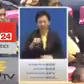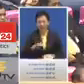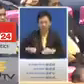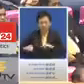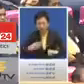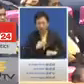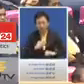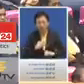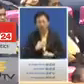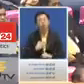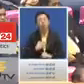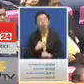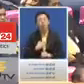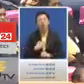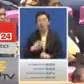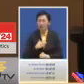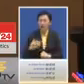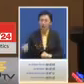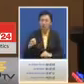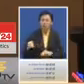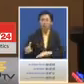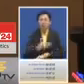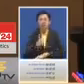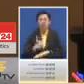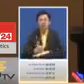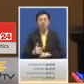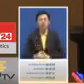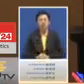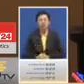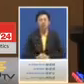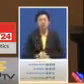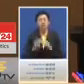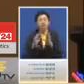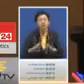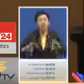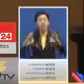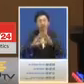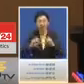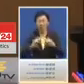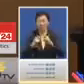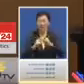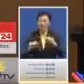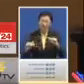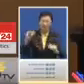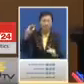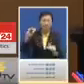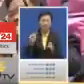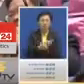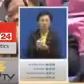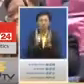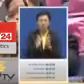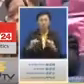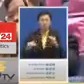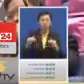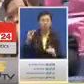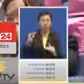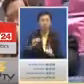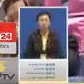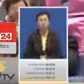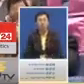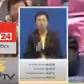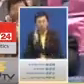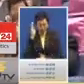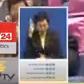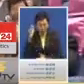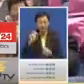ากินแย่งชิงอำนาจทางการเมืองพื้นฐานจริงๆมันคือความเหลื่อมล้ำต่ำสูงของสังคมซึ่งวันหนึ่งเกิด